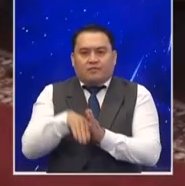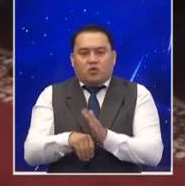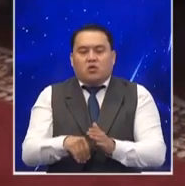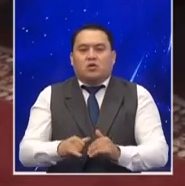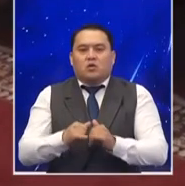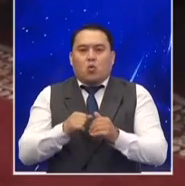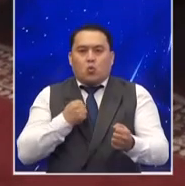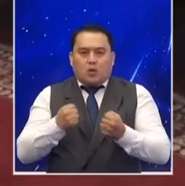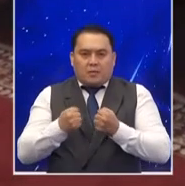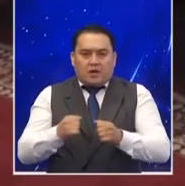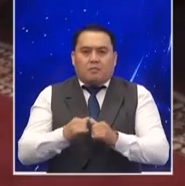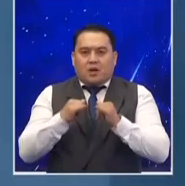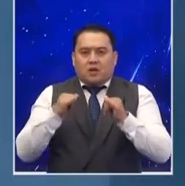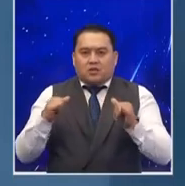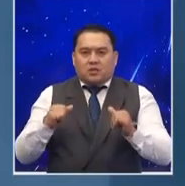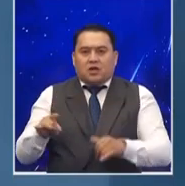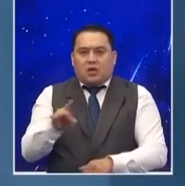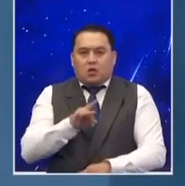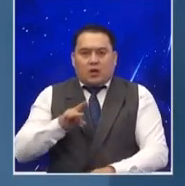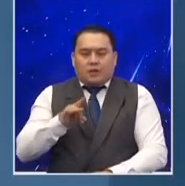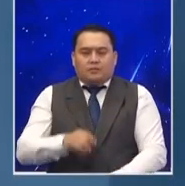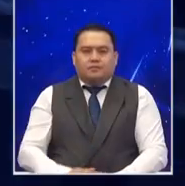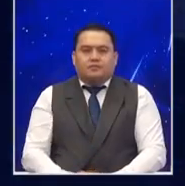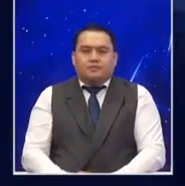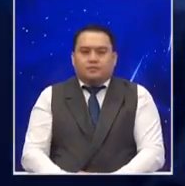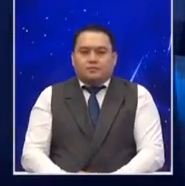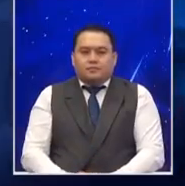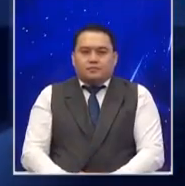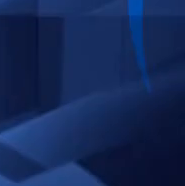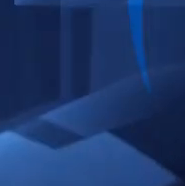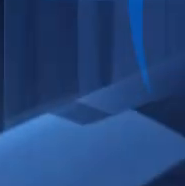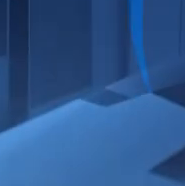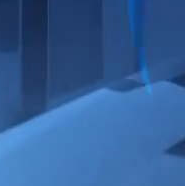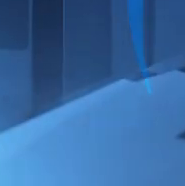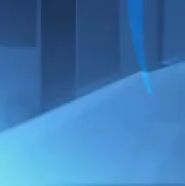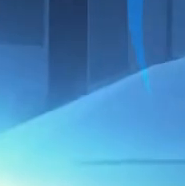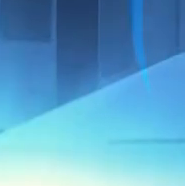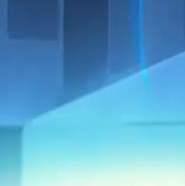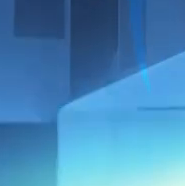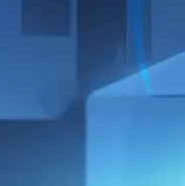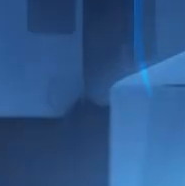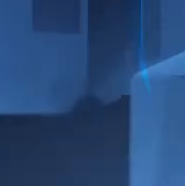лепту в укрепление и процветание Раймбекского района. Ануар Мангельдинов, Курманжан